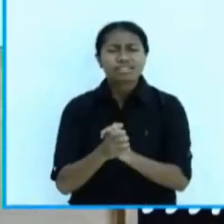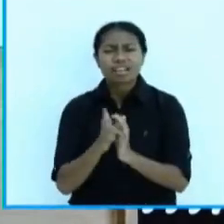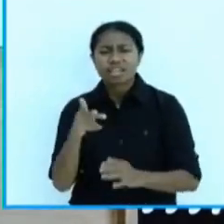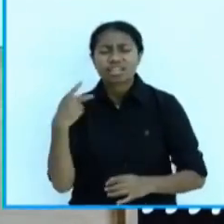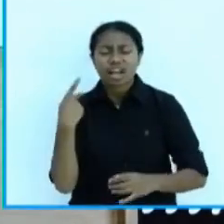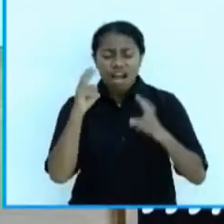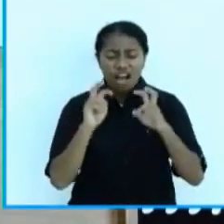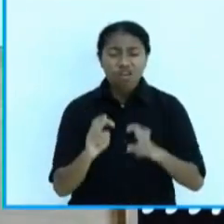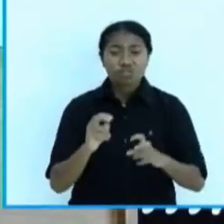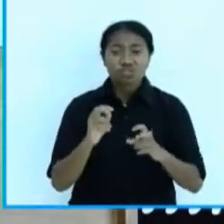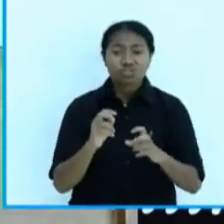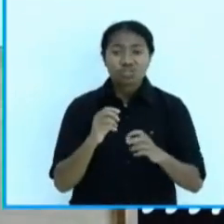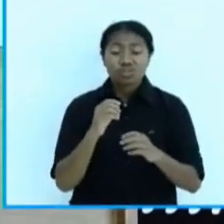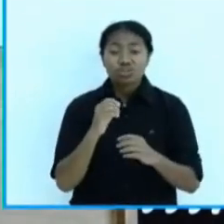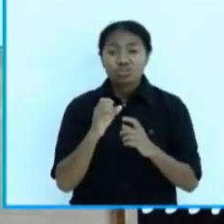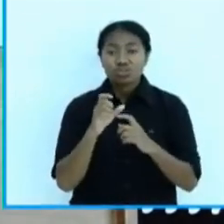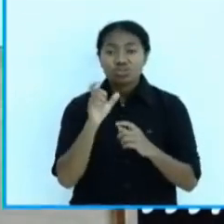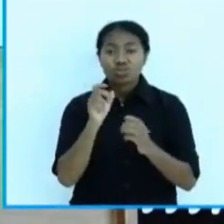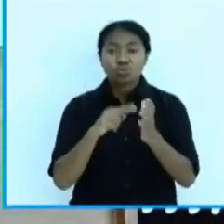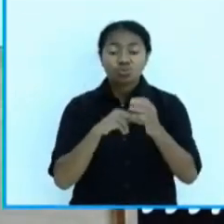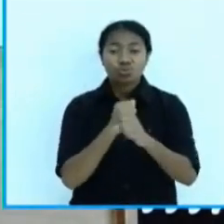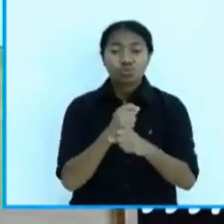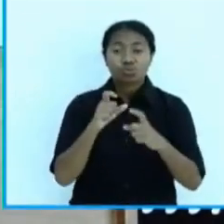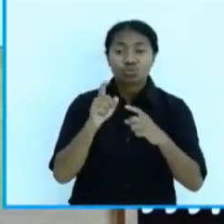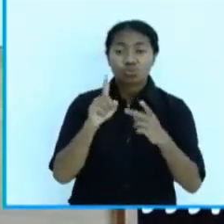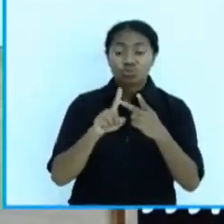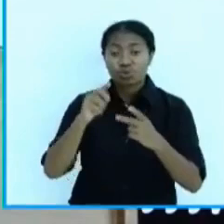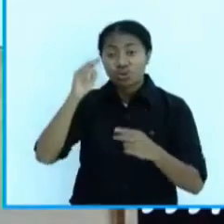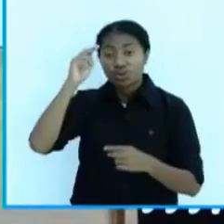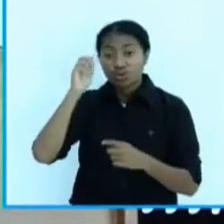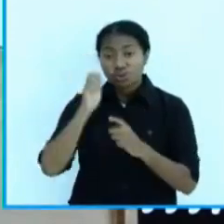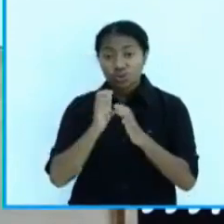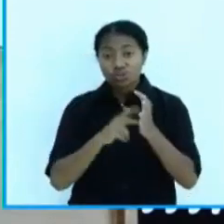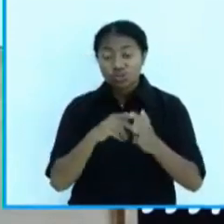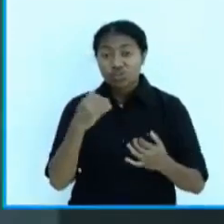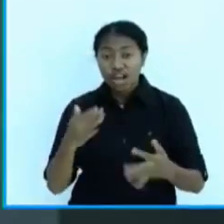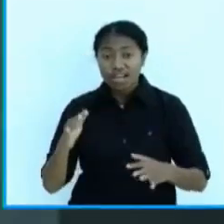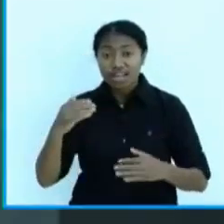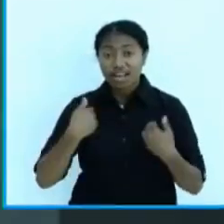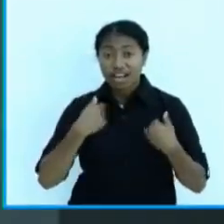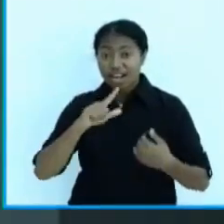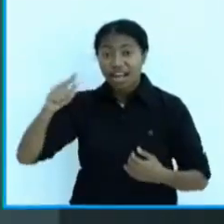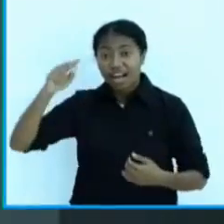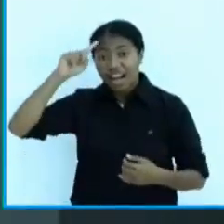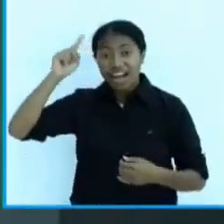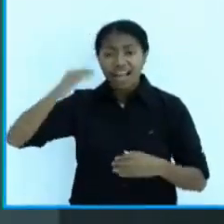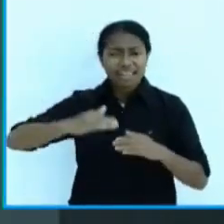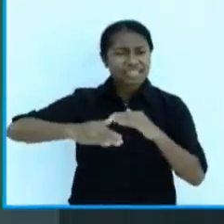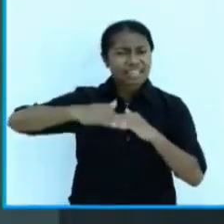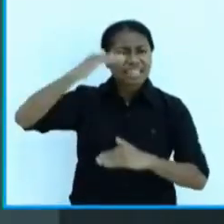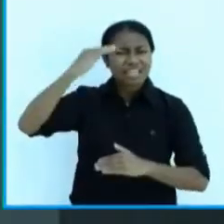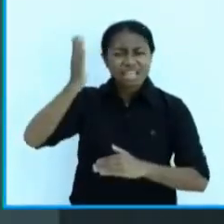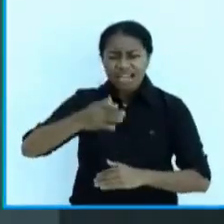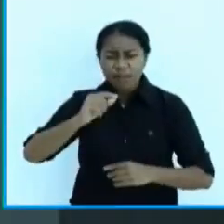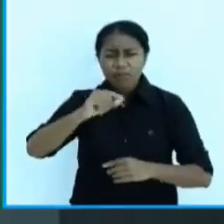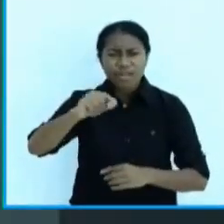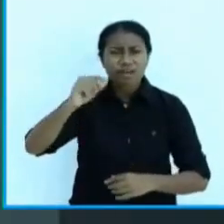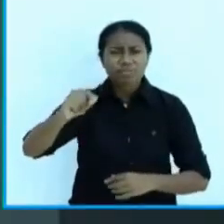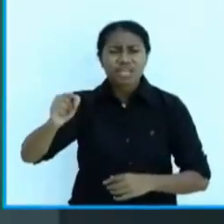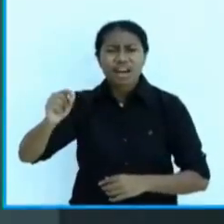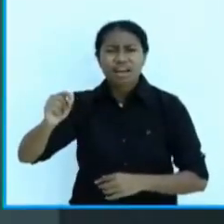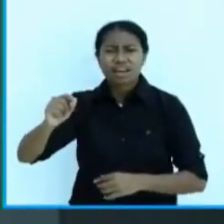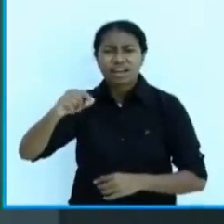sungguh-sungguh Yesus adalah Allah dalam pengertian setinggi-tingginya sesungguhnya